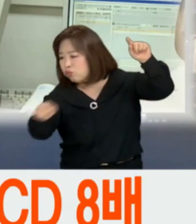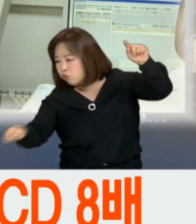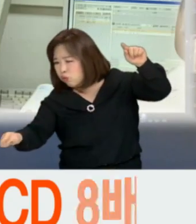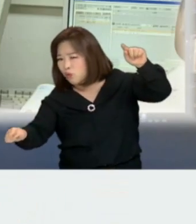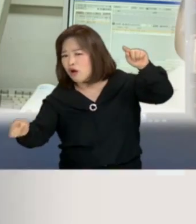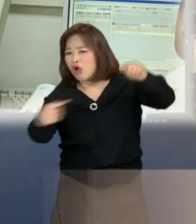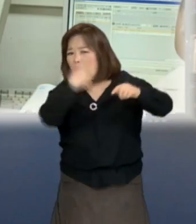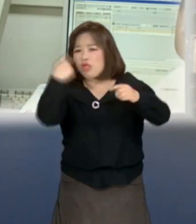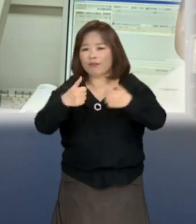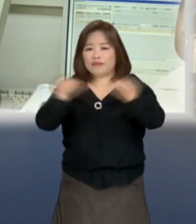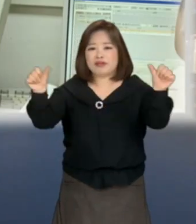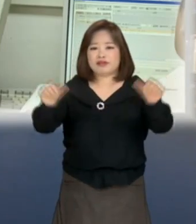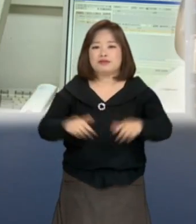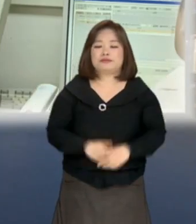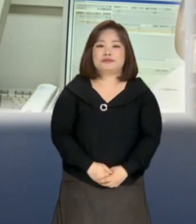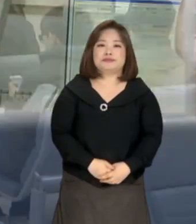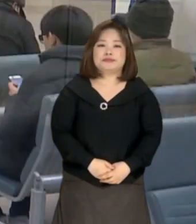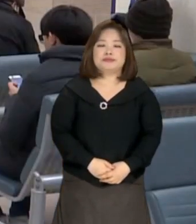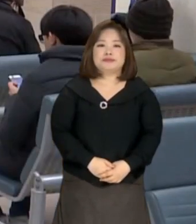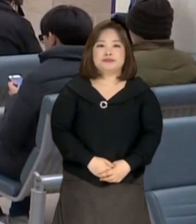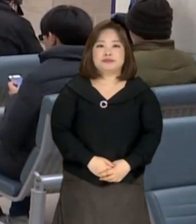보입니다. 이준음 기자입니다.